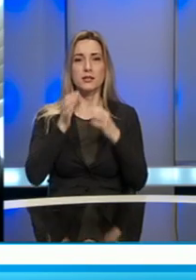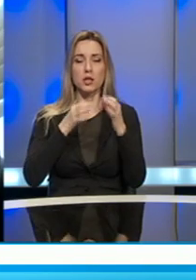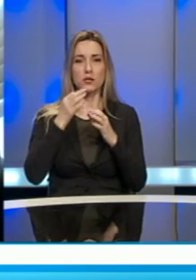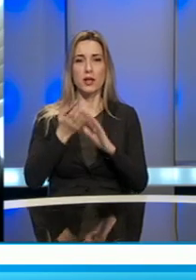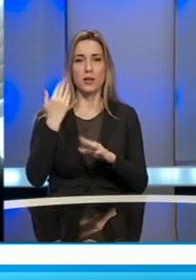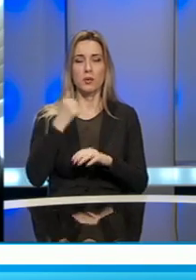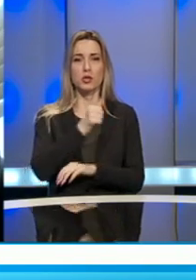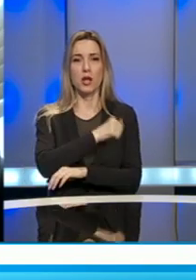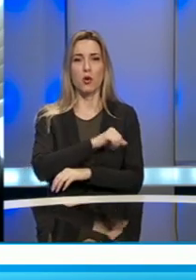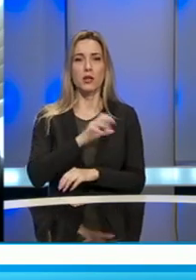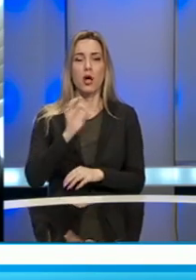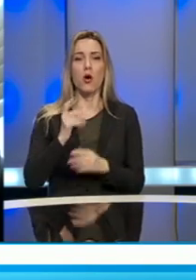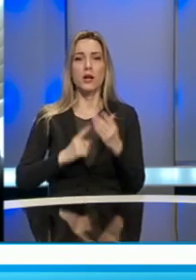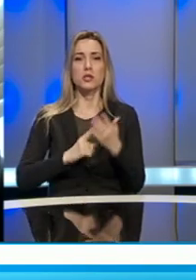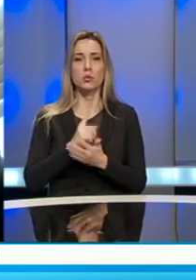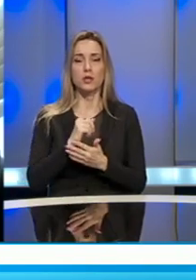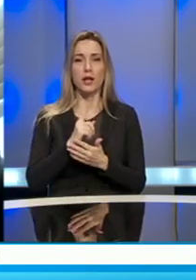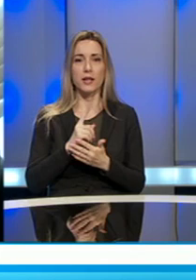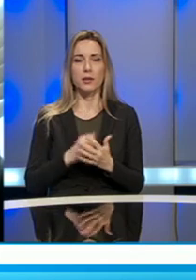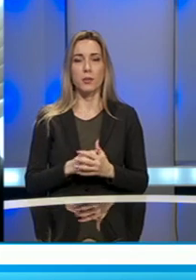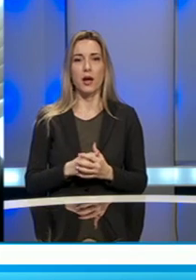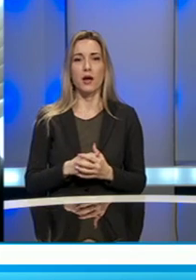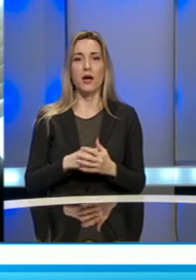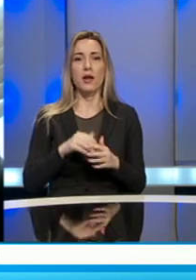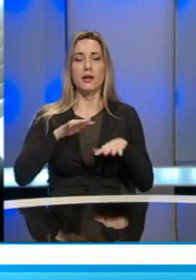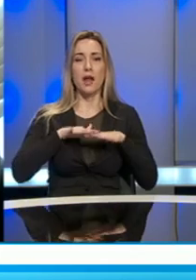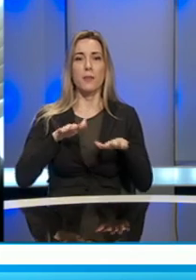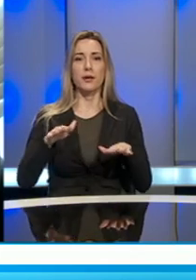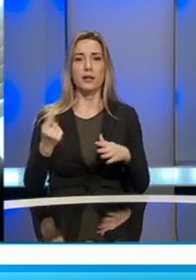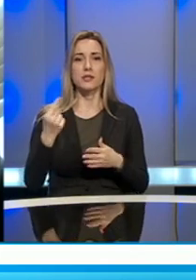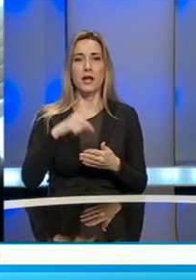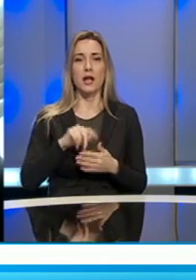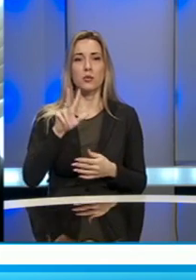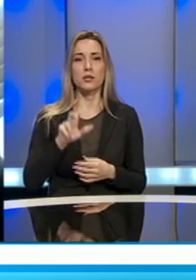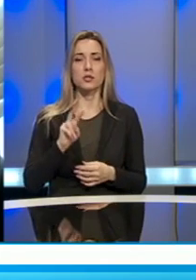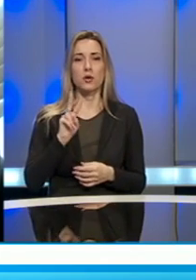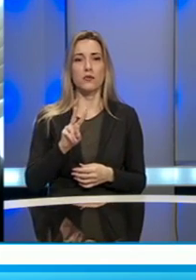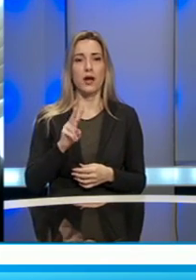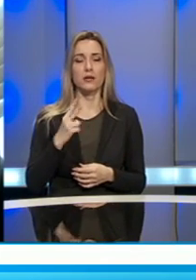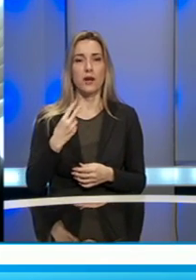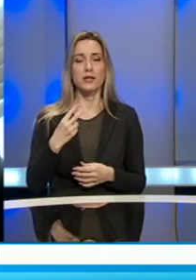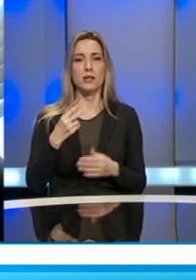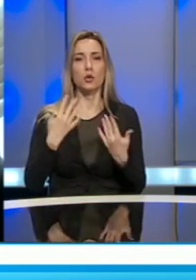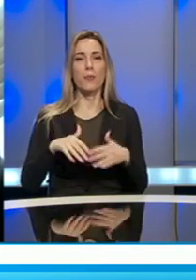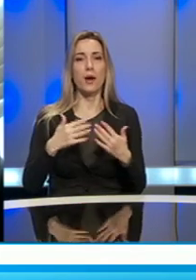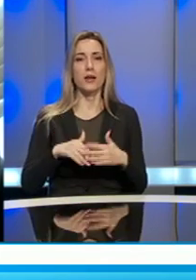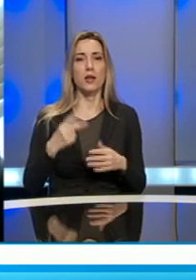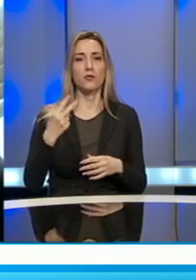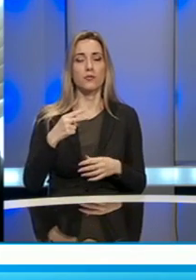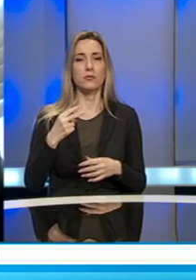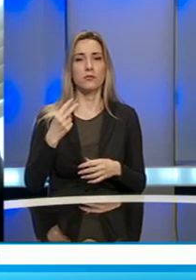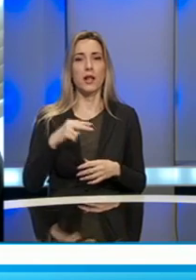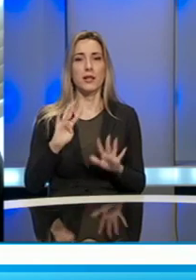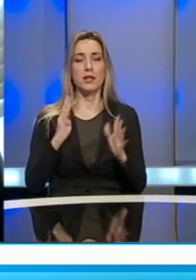tokom prošle godine o rezultatima i napredak za 1320 kompanija u 2019.